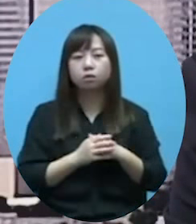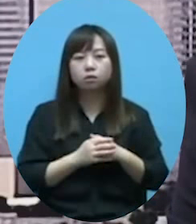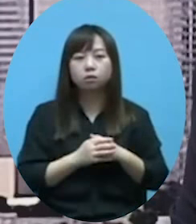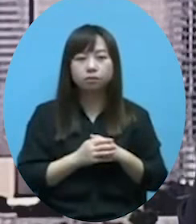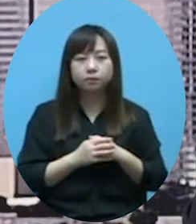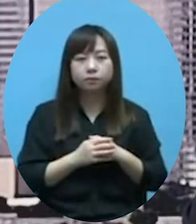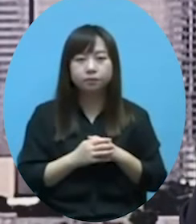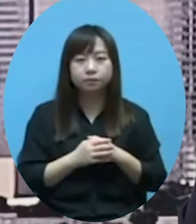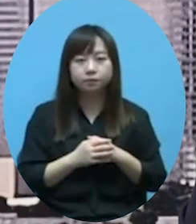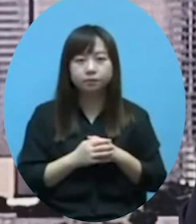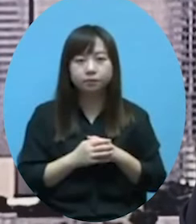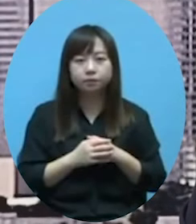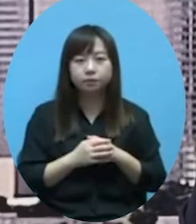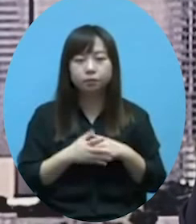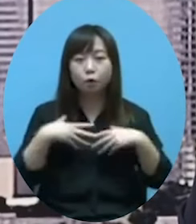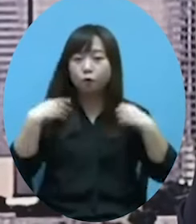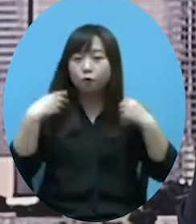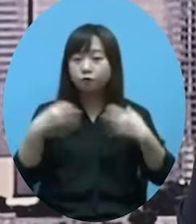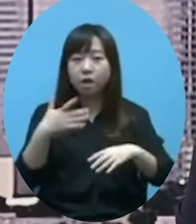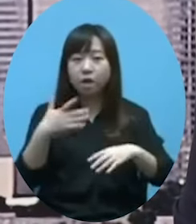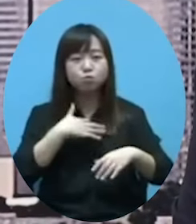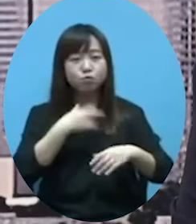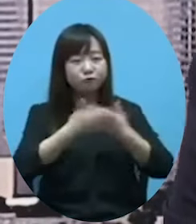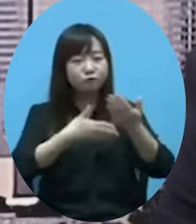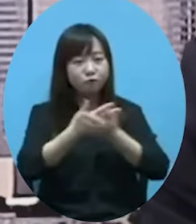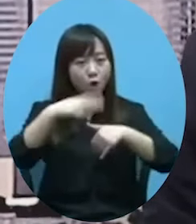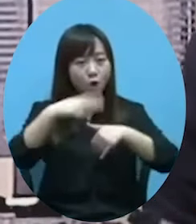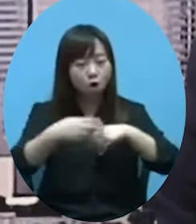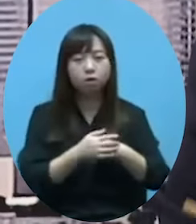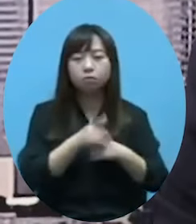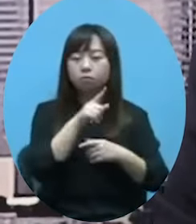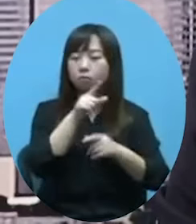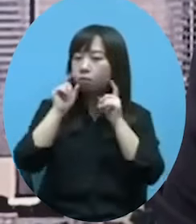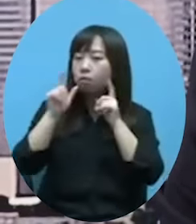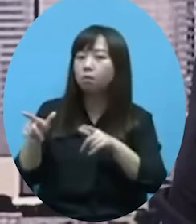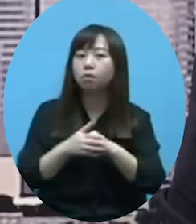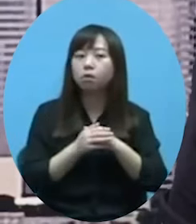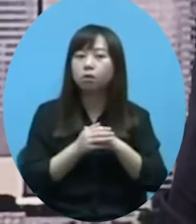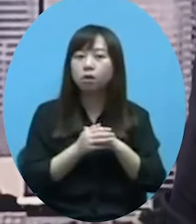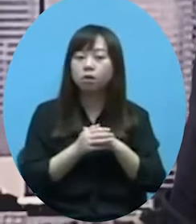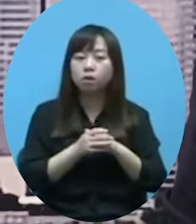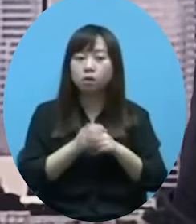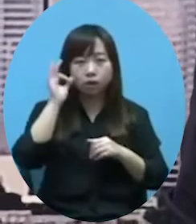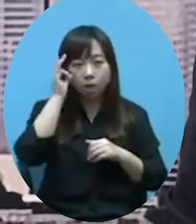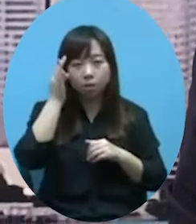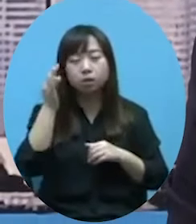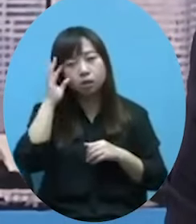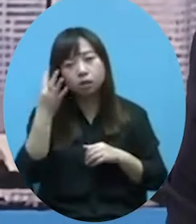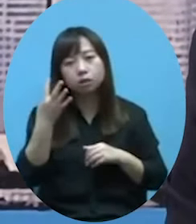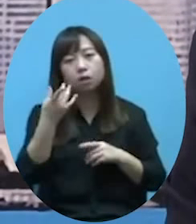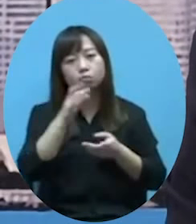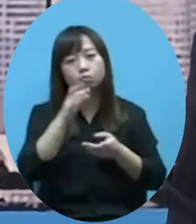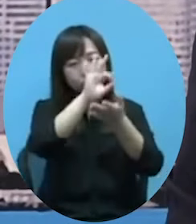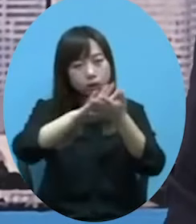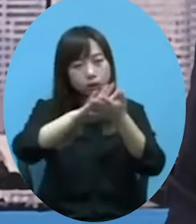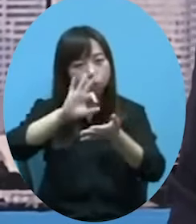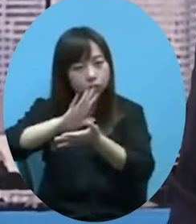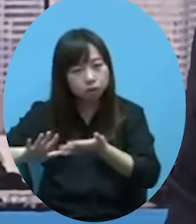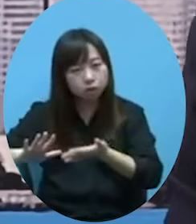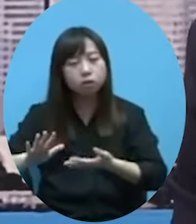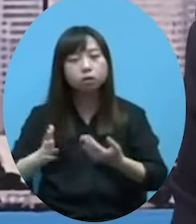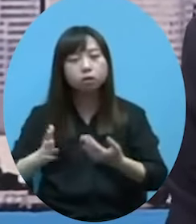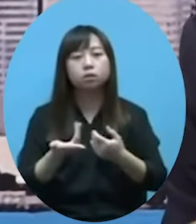相信如果我們拿了三至四天是陰性而